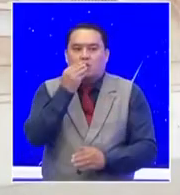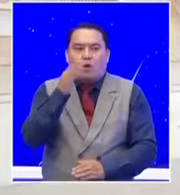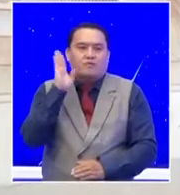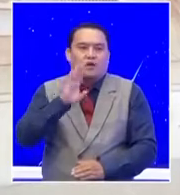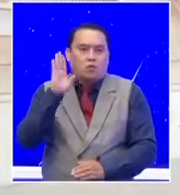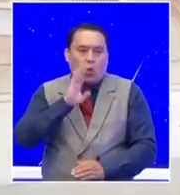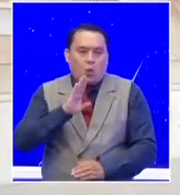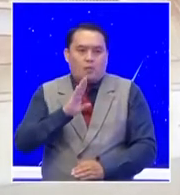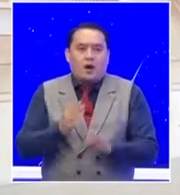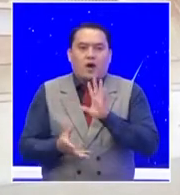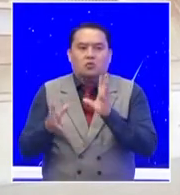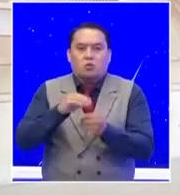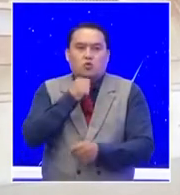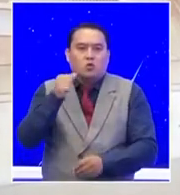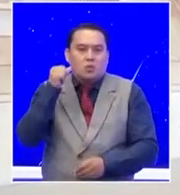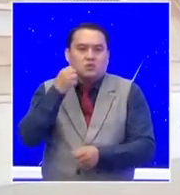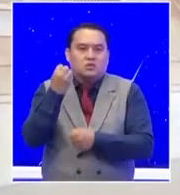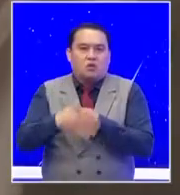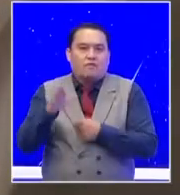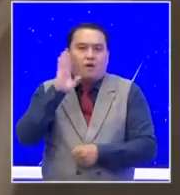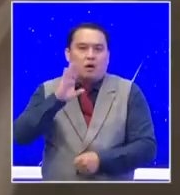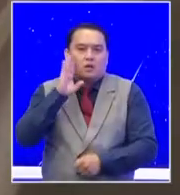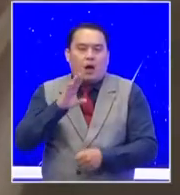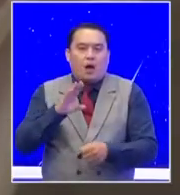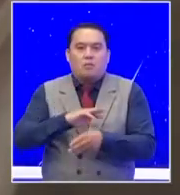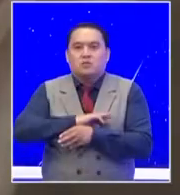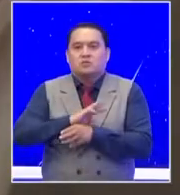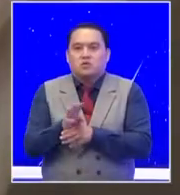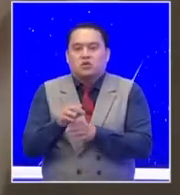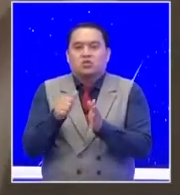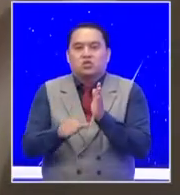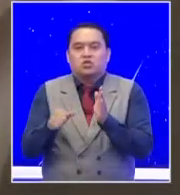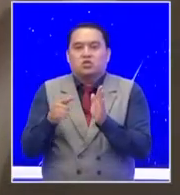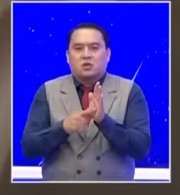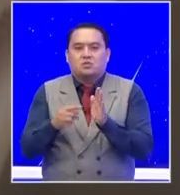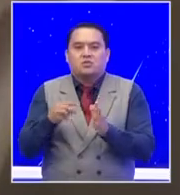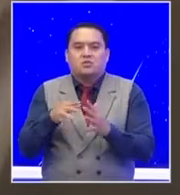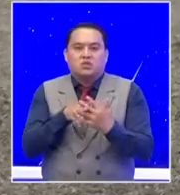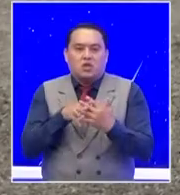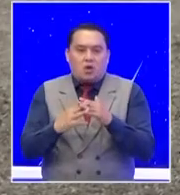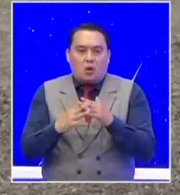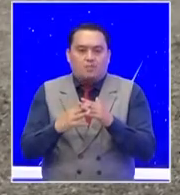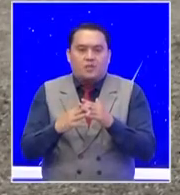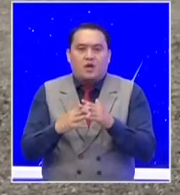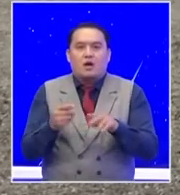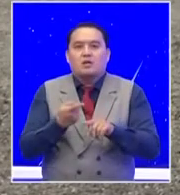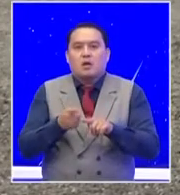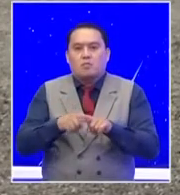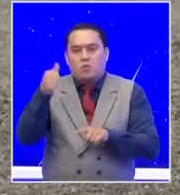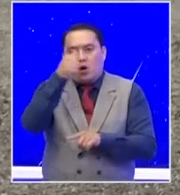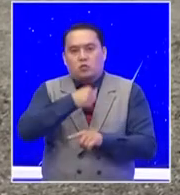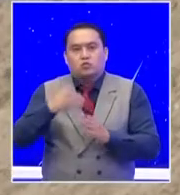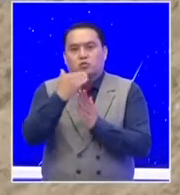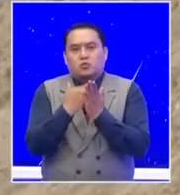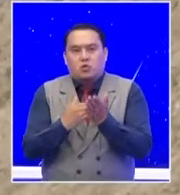питьевой водой. По итогам прошлого года центральным водоснабжением были обеспечены 674 села региона. В нынешнем году в этот